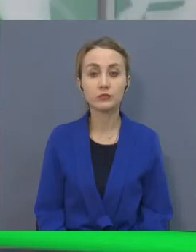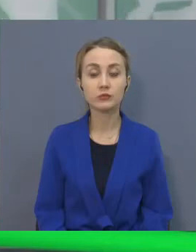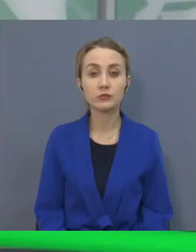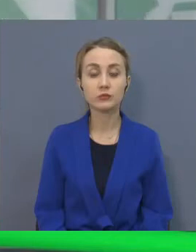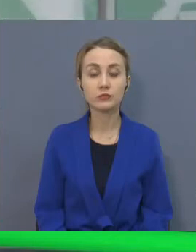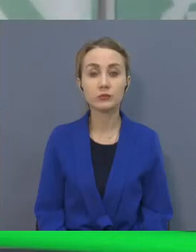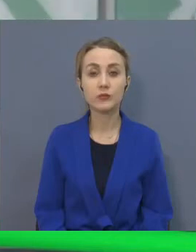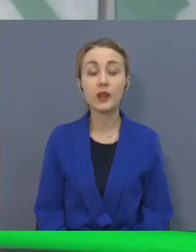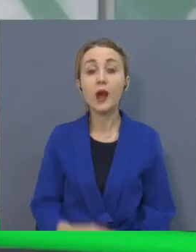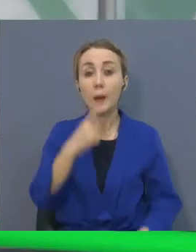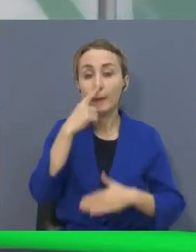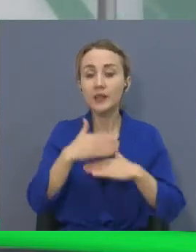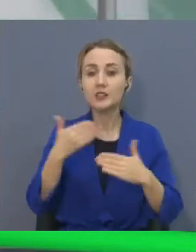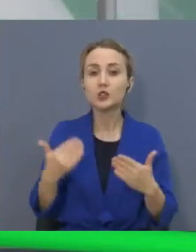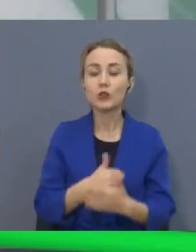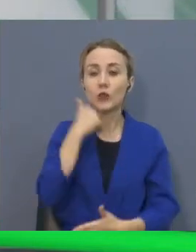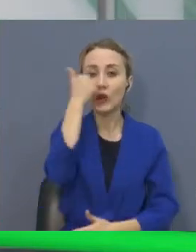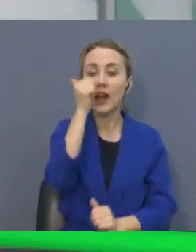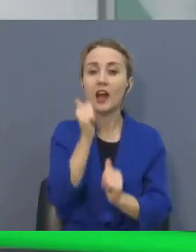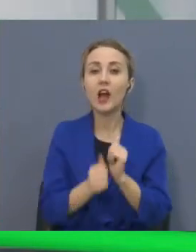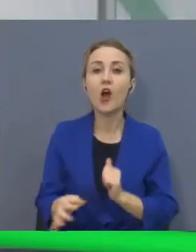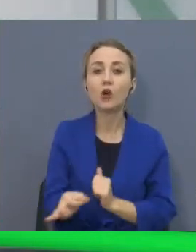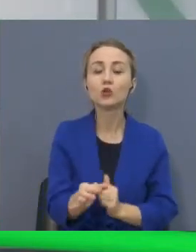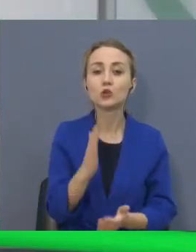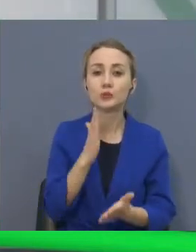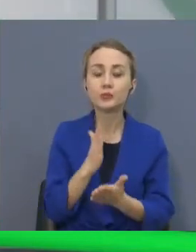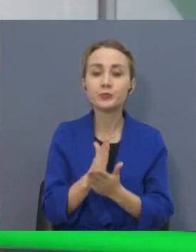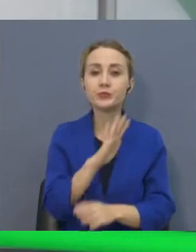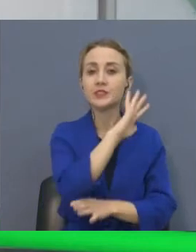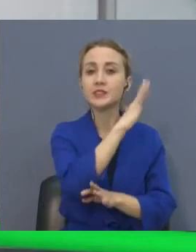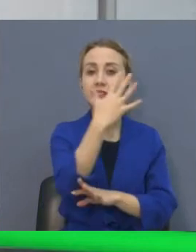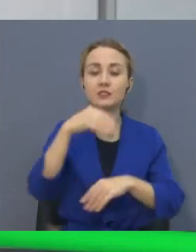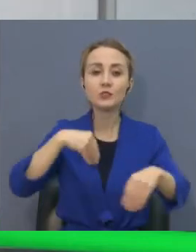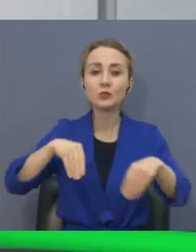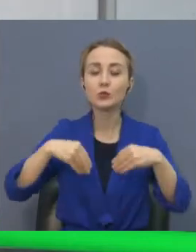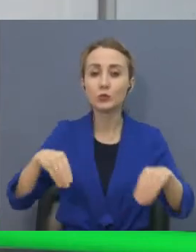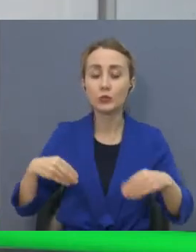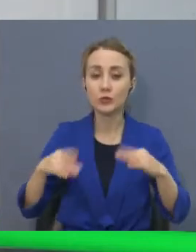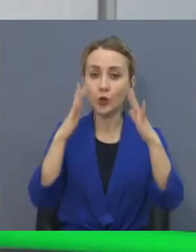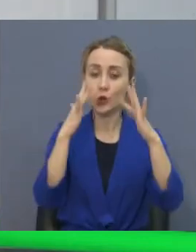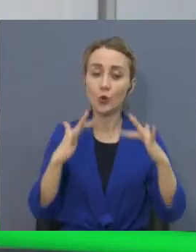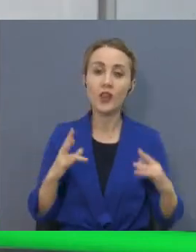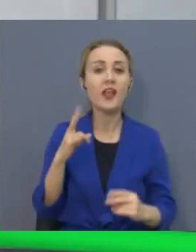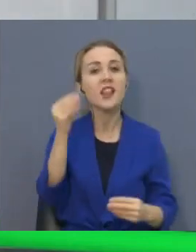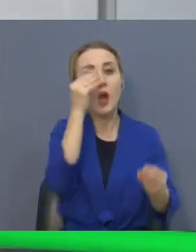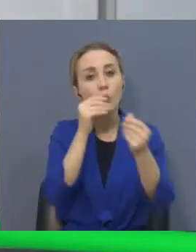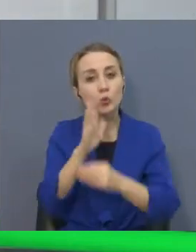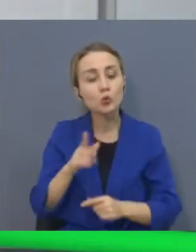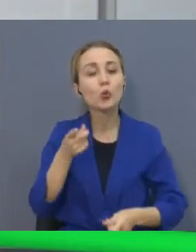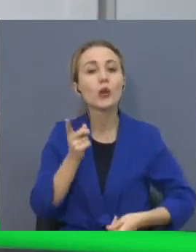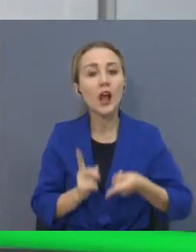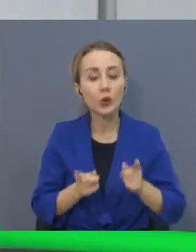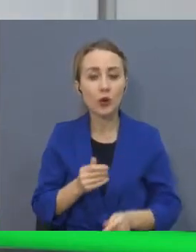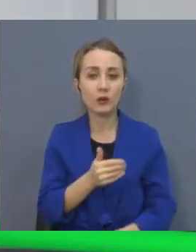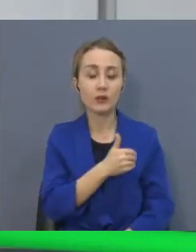С приближением Нового года в каждом регионе растет спрос на хвойные деревья. Практически большинство жителей выбирают не искусственную, а чаще натуральную